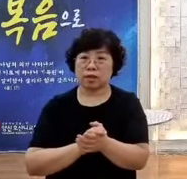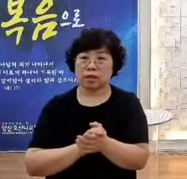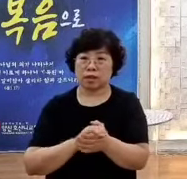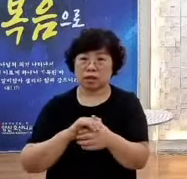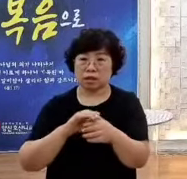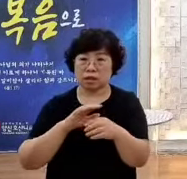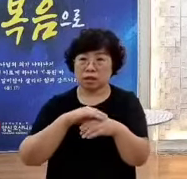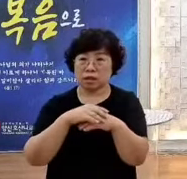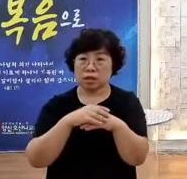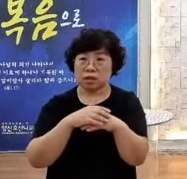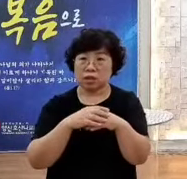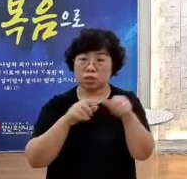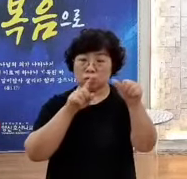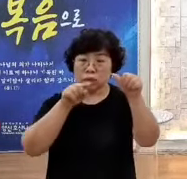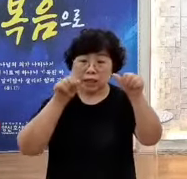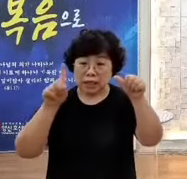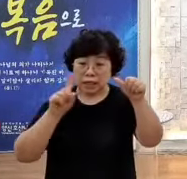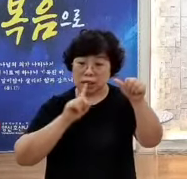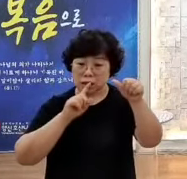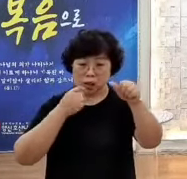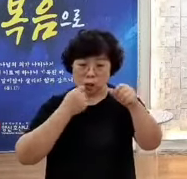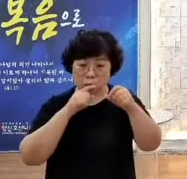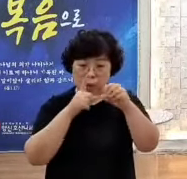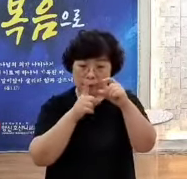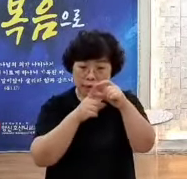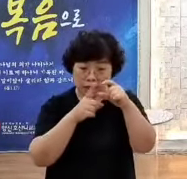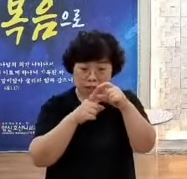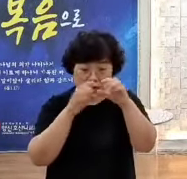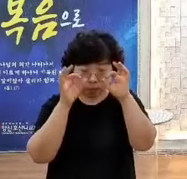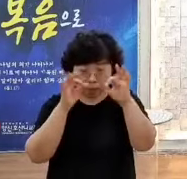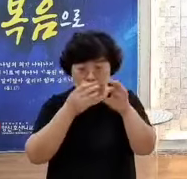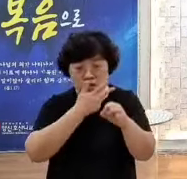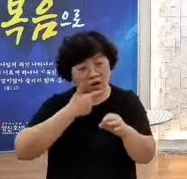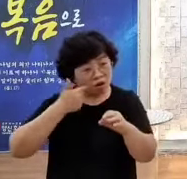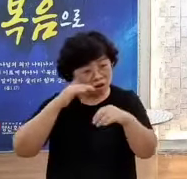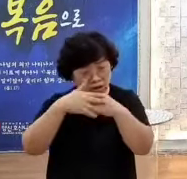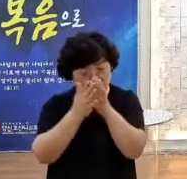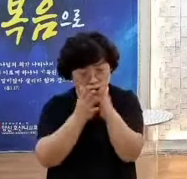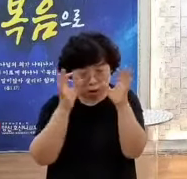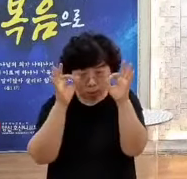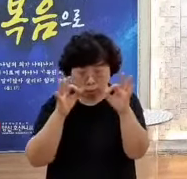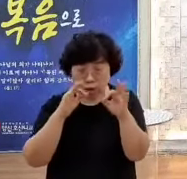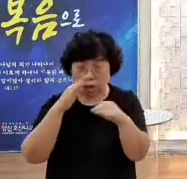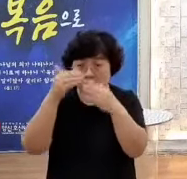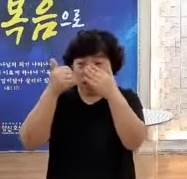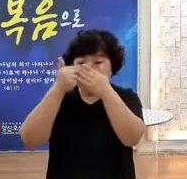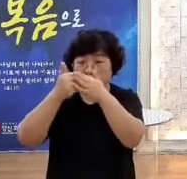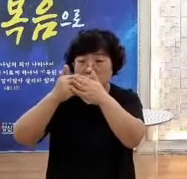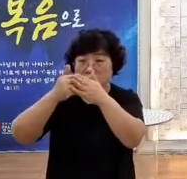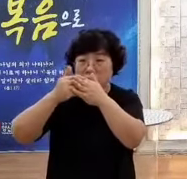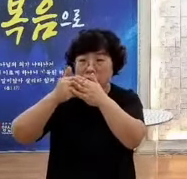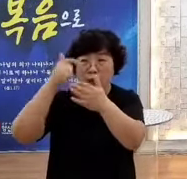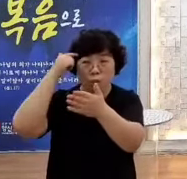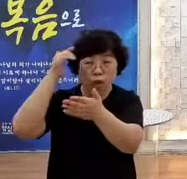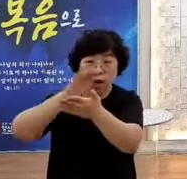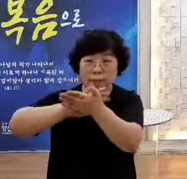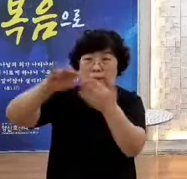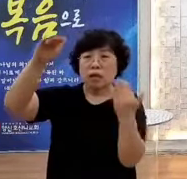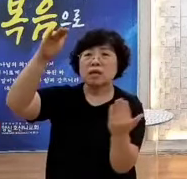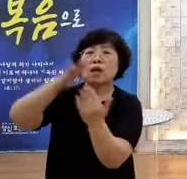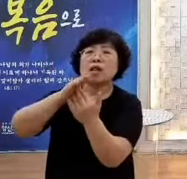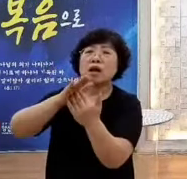성경 원문을 보면 이게 어떻게 기록되어 있냐면, 하나님과 화평하게 되었다. 이렇게 되어